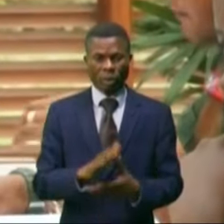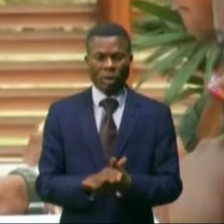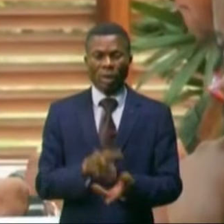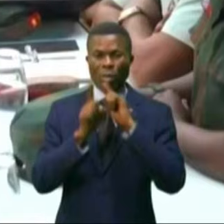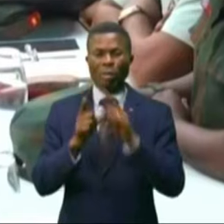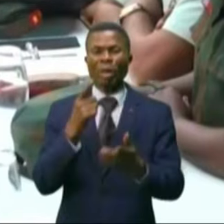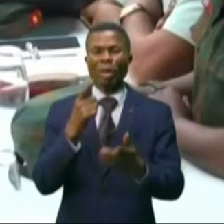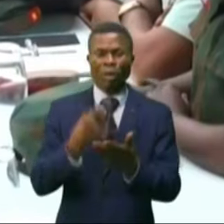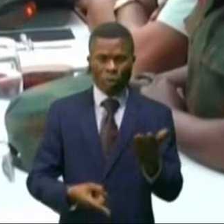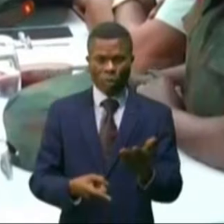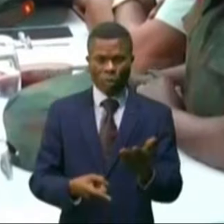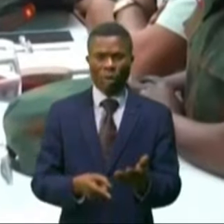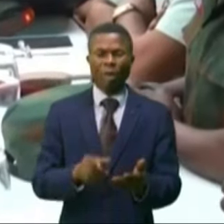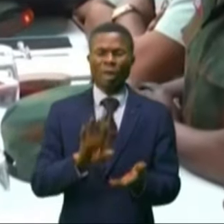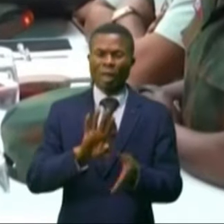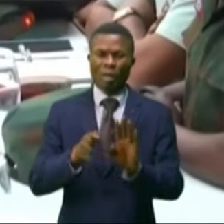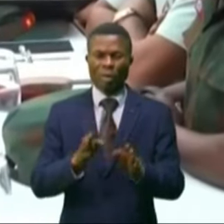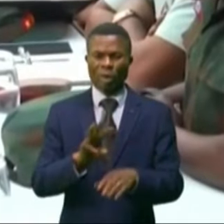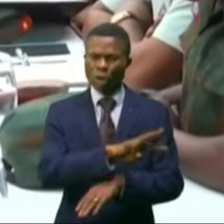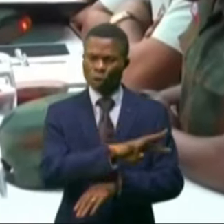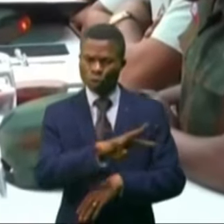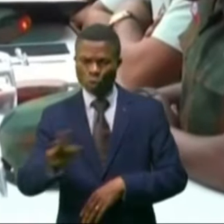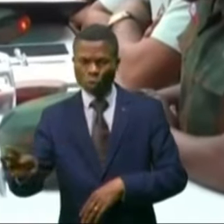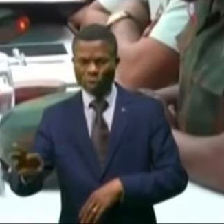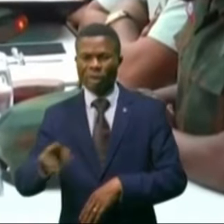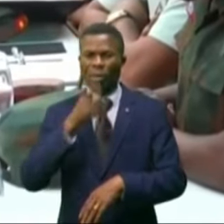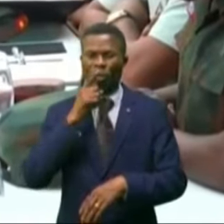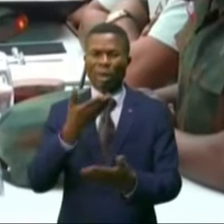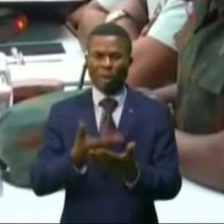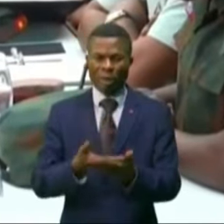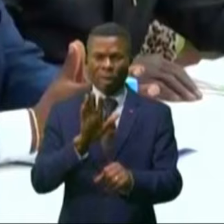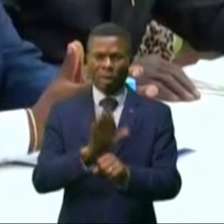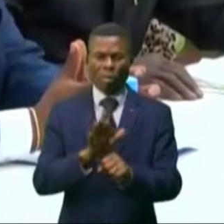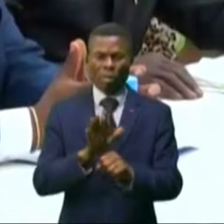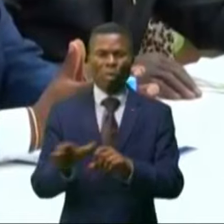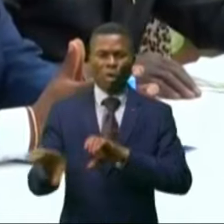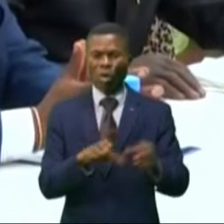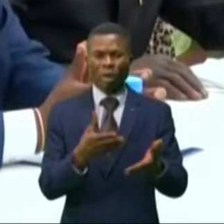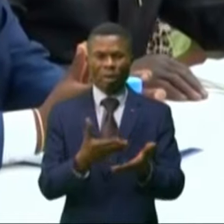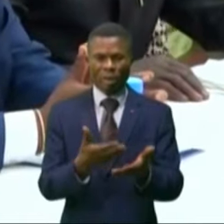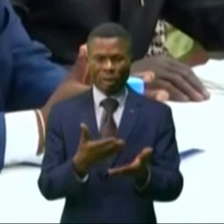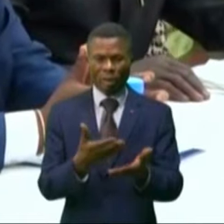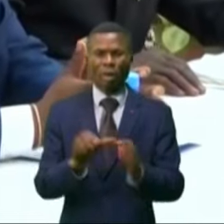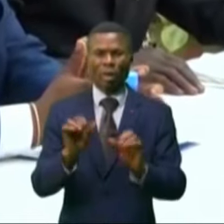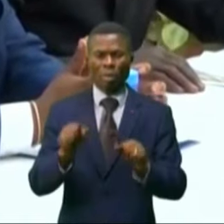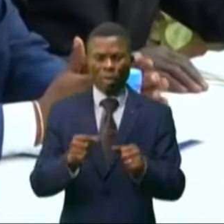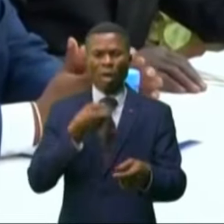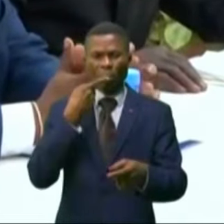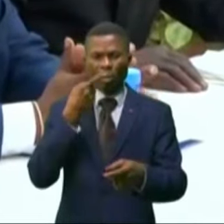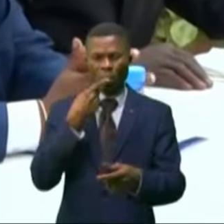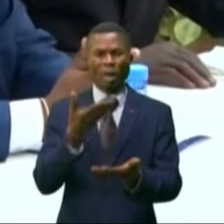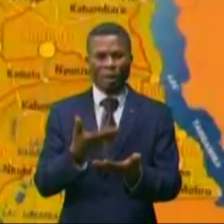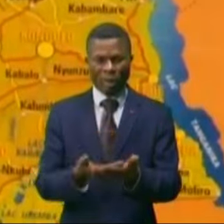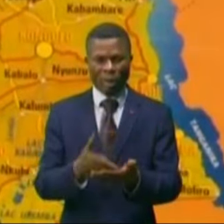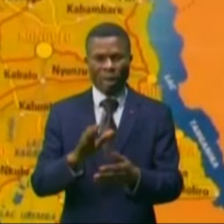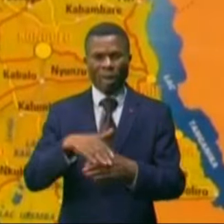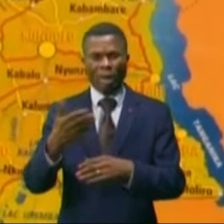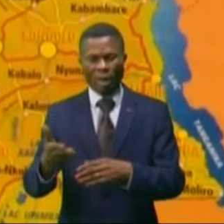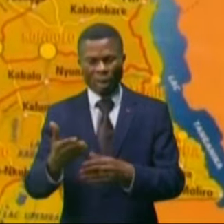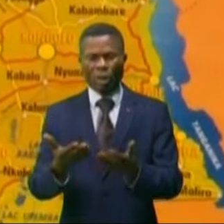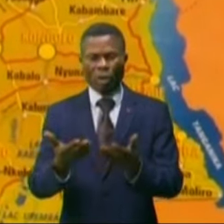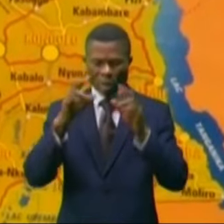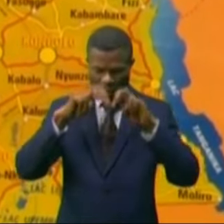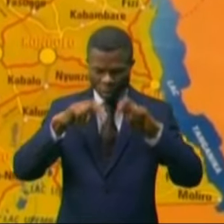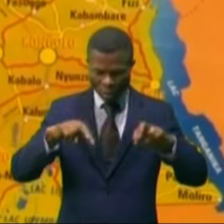échanges ont duré plus de 3 heures. Les différents scénarios possibles ont été passés au crible après avoir étudié